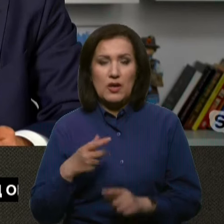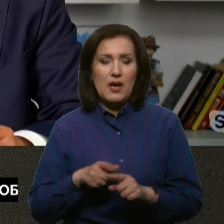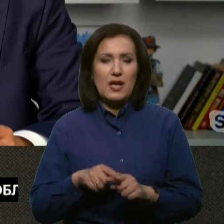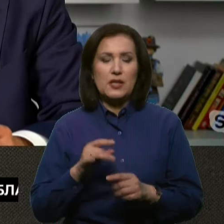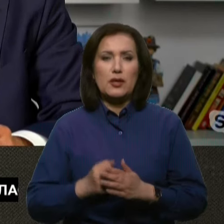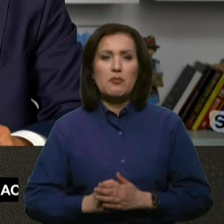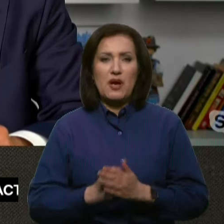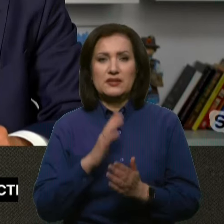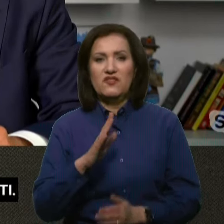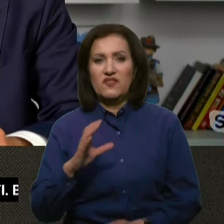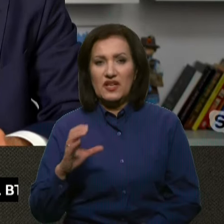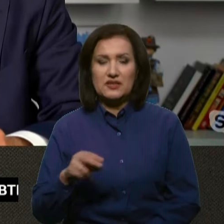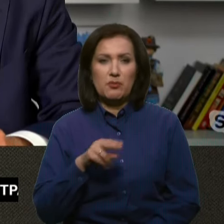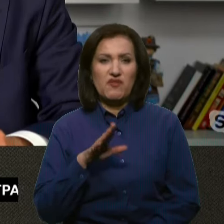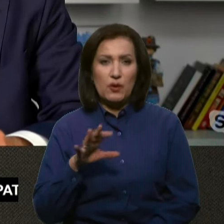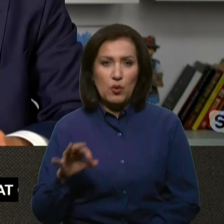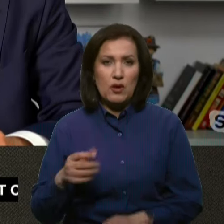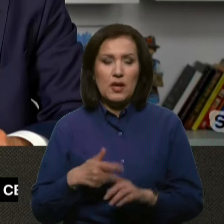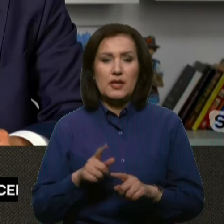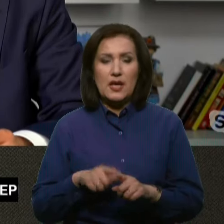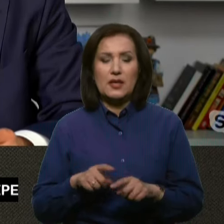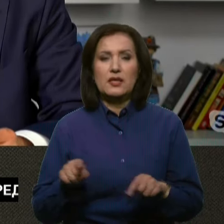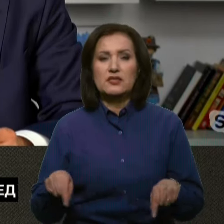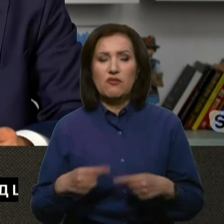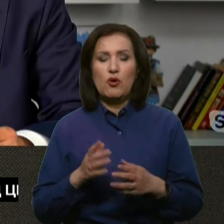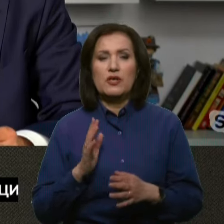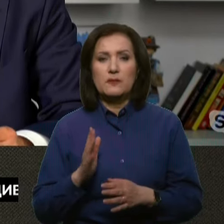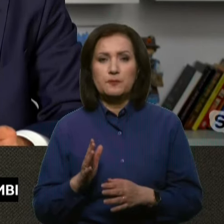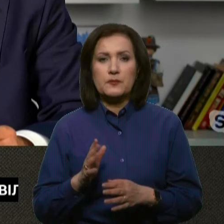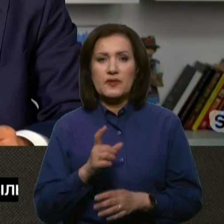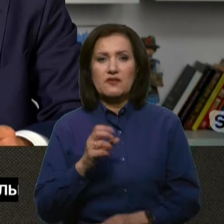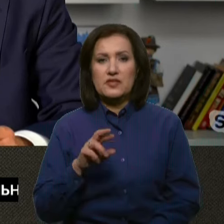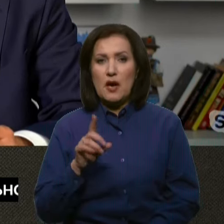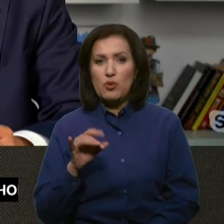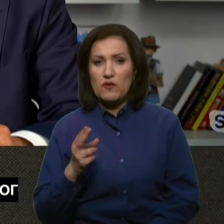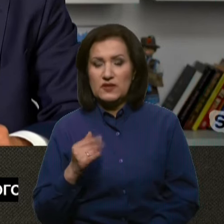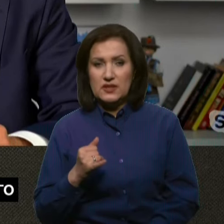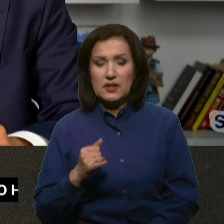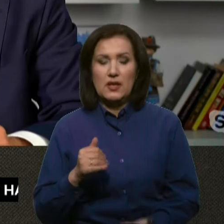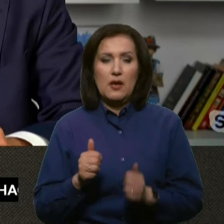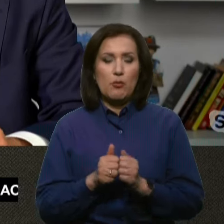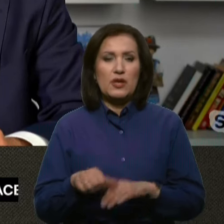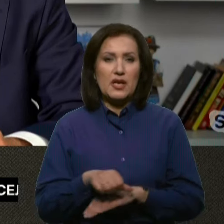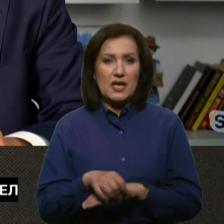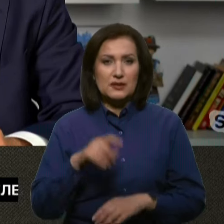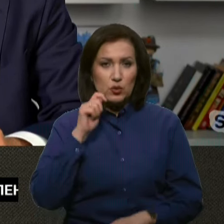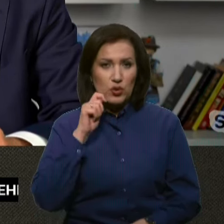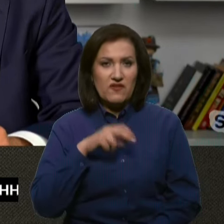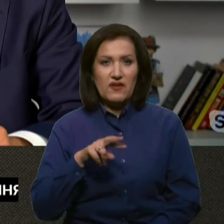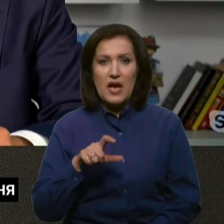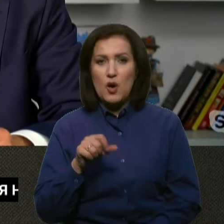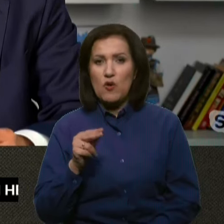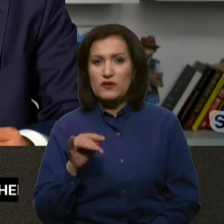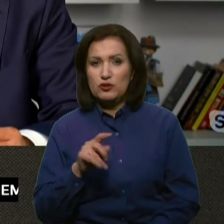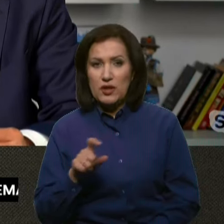и базы ВВС и ПВО, которые створены у Зябровцы, коля границы с Украиной, у